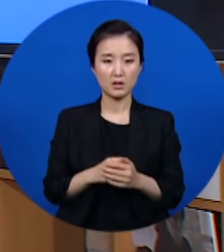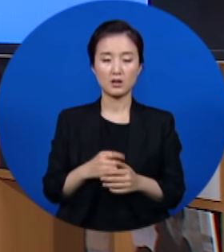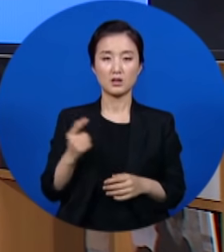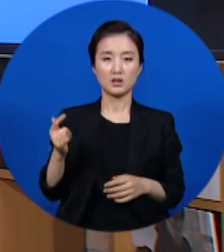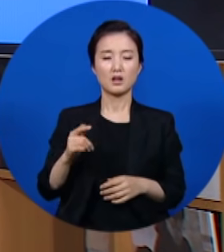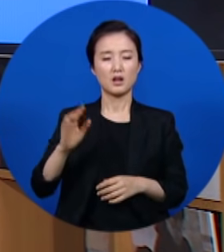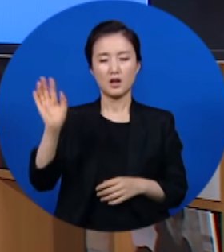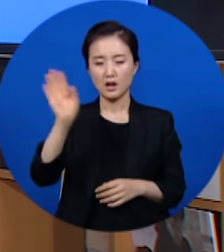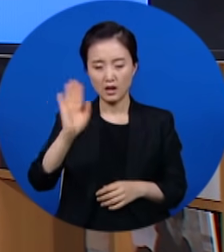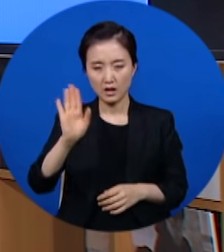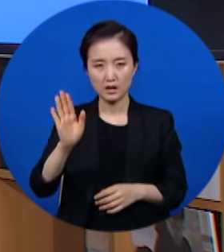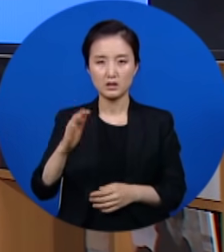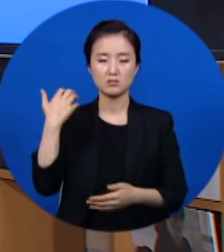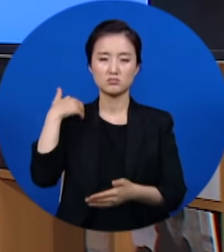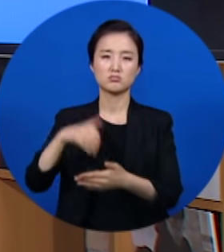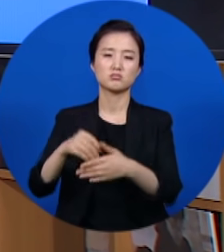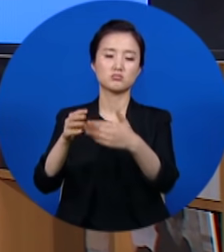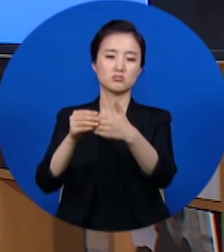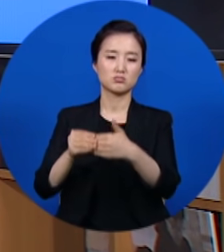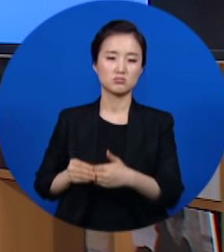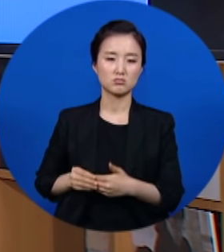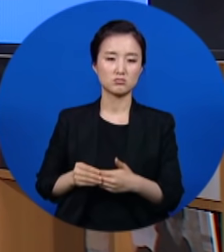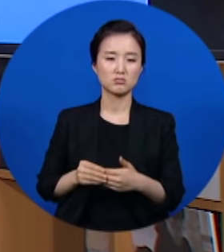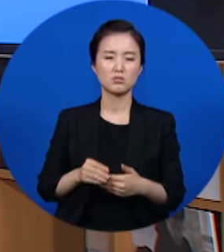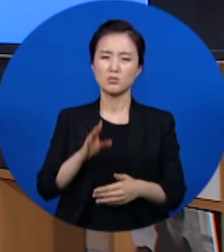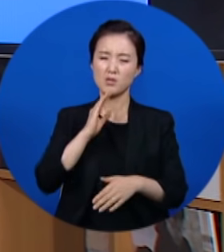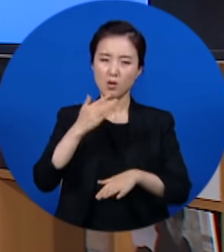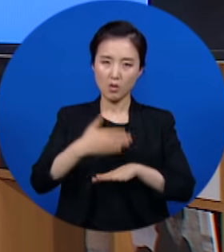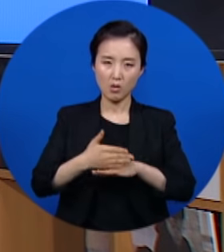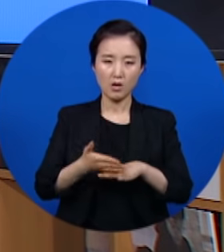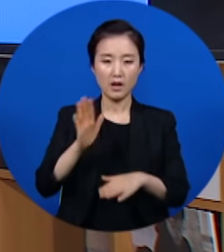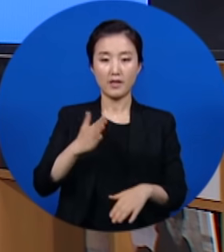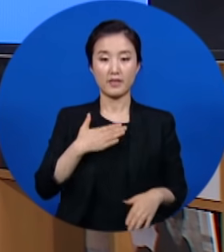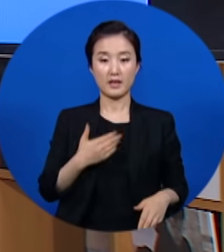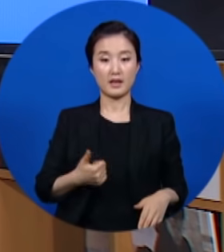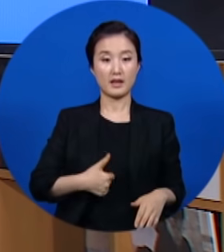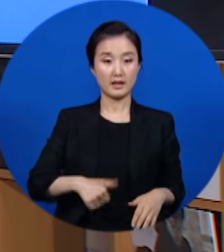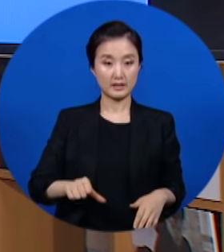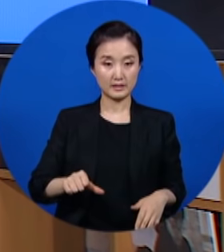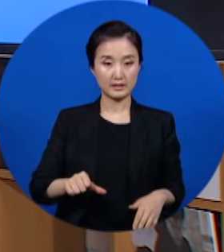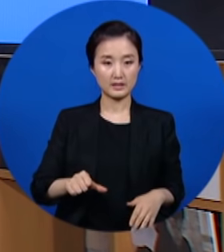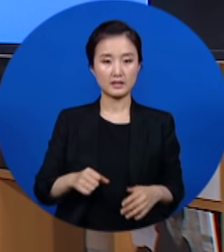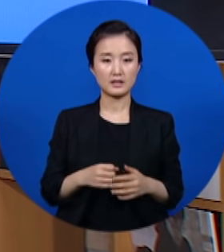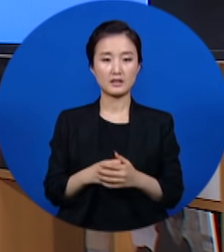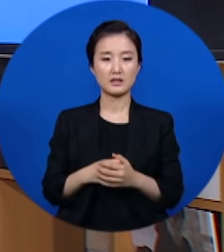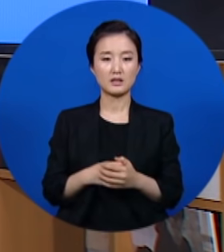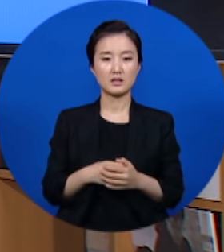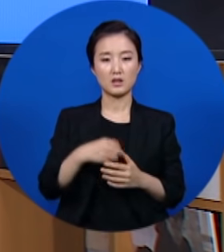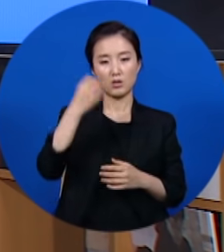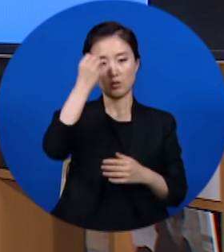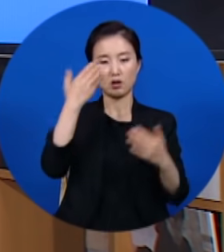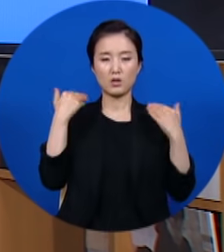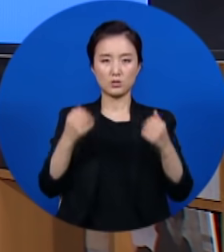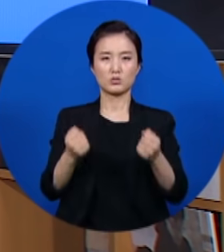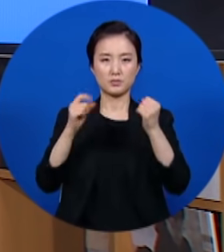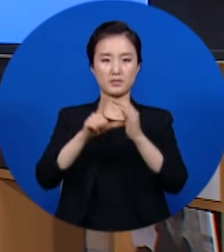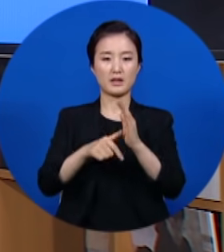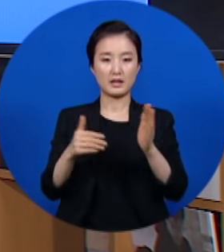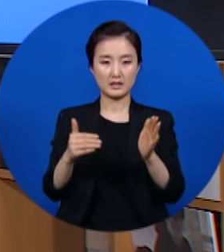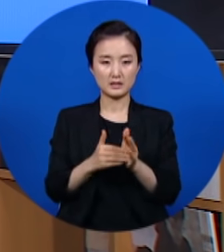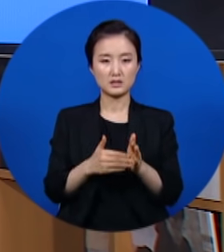사양하고 되어 왔다는 거예요 대단히 감사 한데요 저는 제 아들이 미성년자 고등학교를 졸업할 때까지는